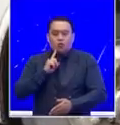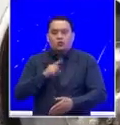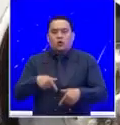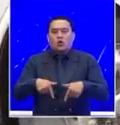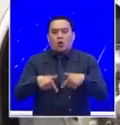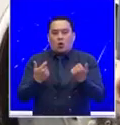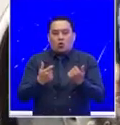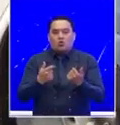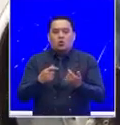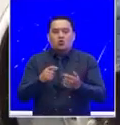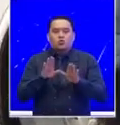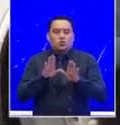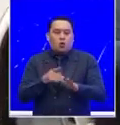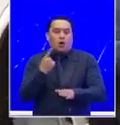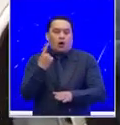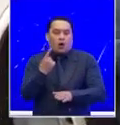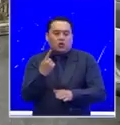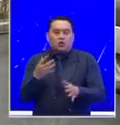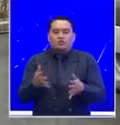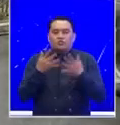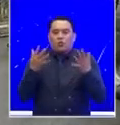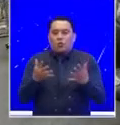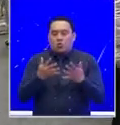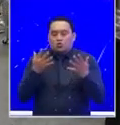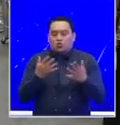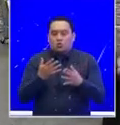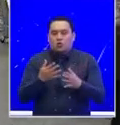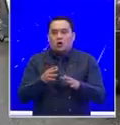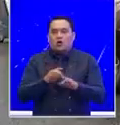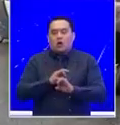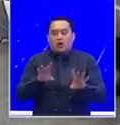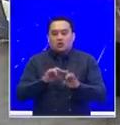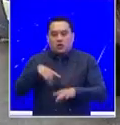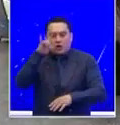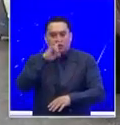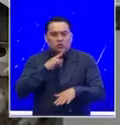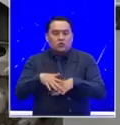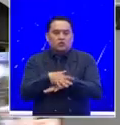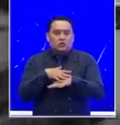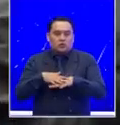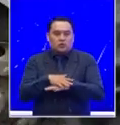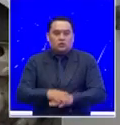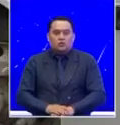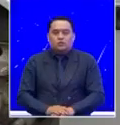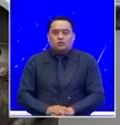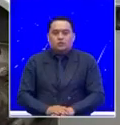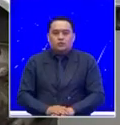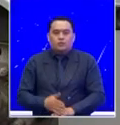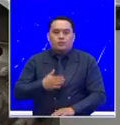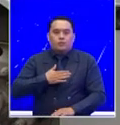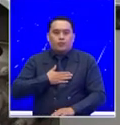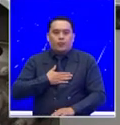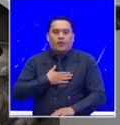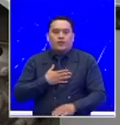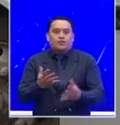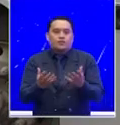номерами. Отчего стоит только один воздух этого чудного городка, признаются казахстанцы. Нас очень тепло здесь